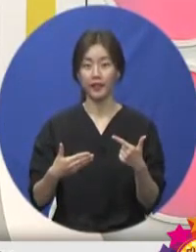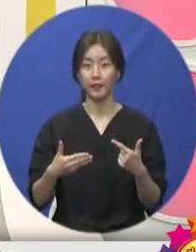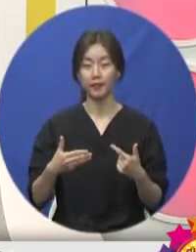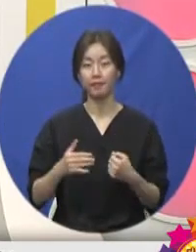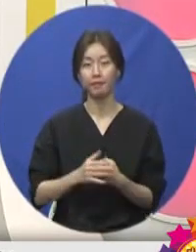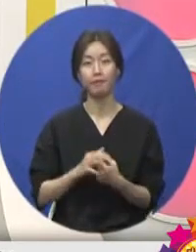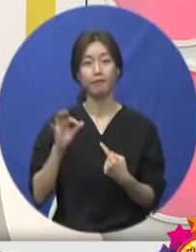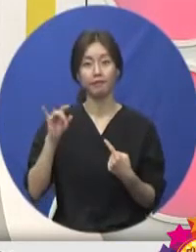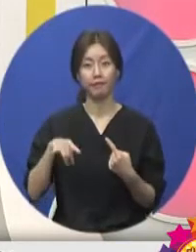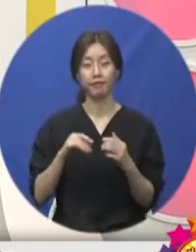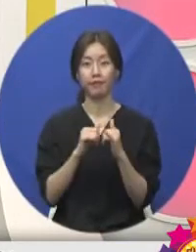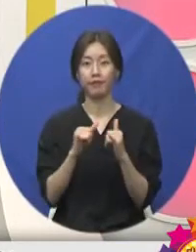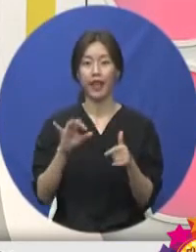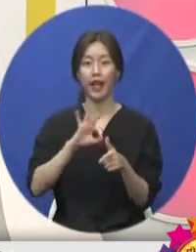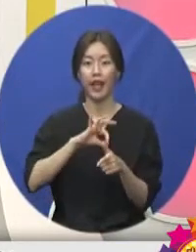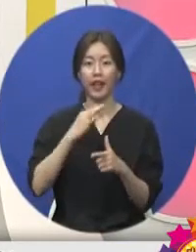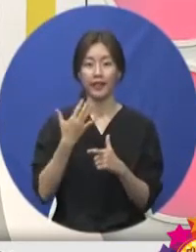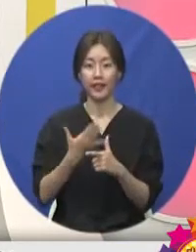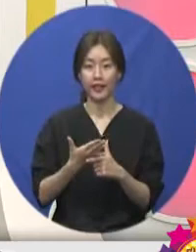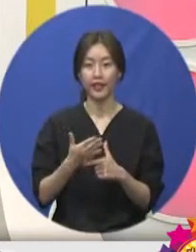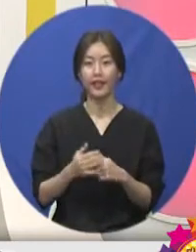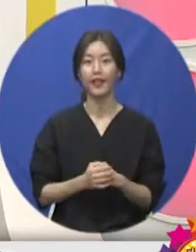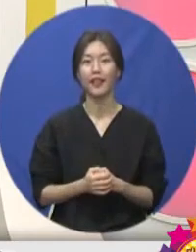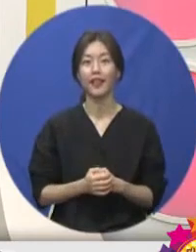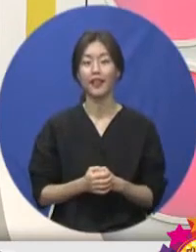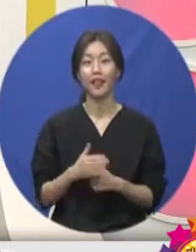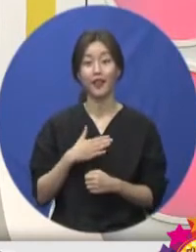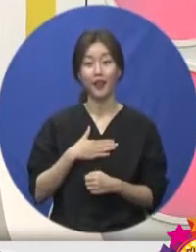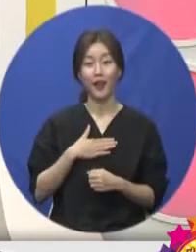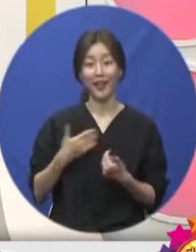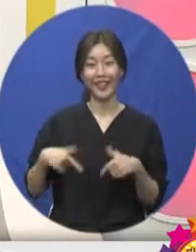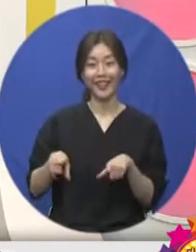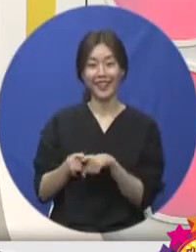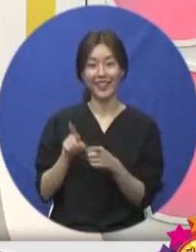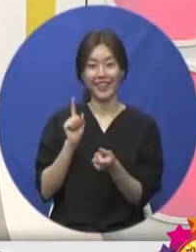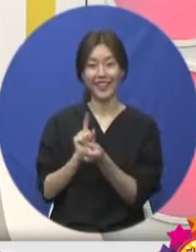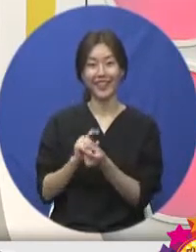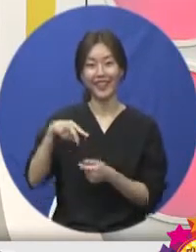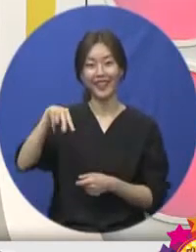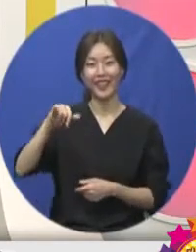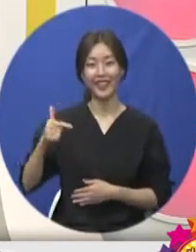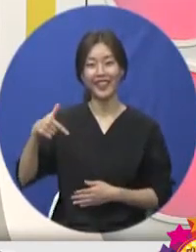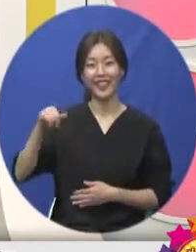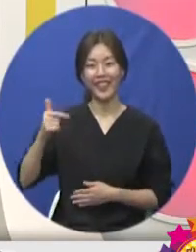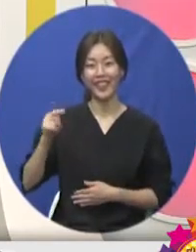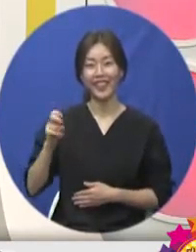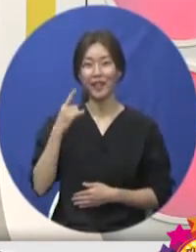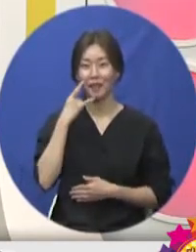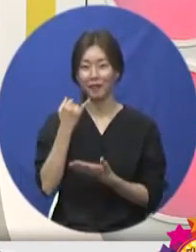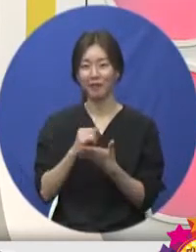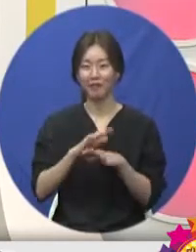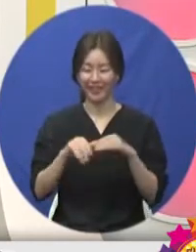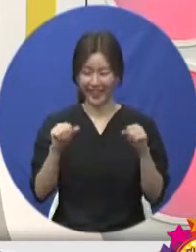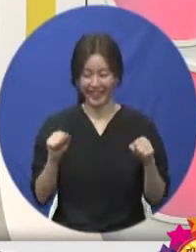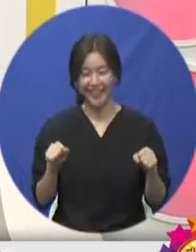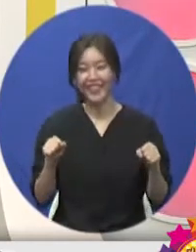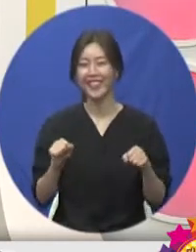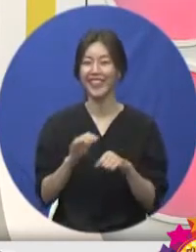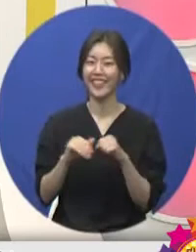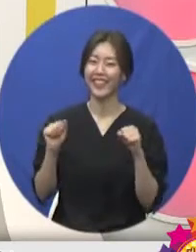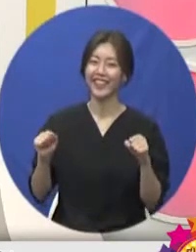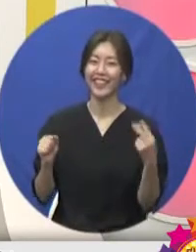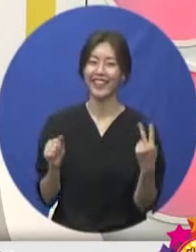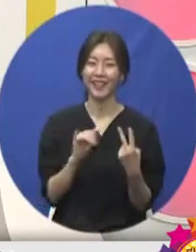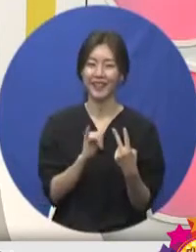장원을 하셨습니다. 경기 안양시로 가는데요. 네. 우와, 저희랑 같이 했던 우리 심기남 어머님. 안녕하세요. 안녕하세요,